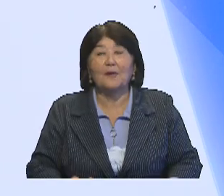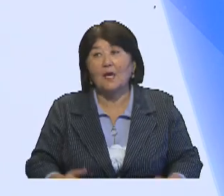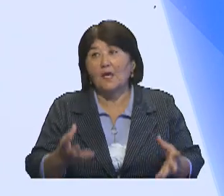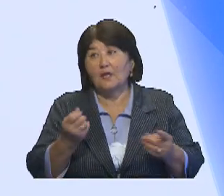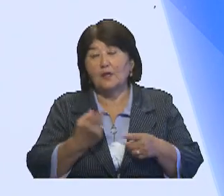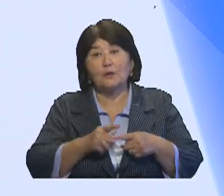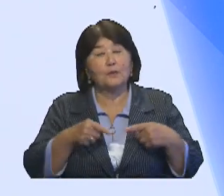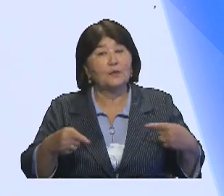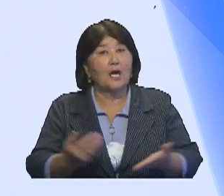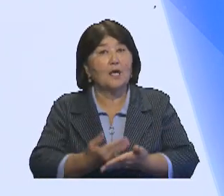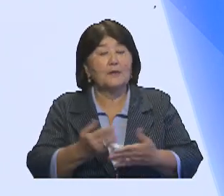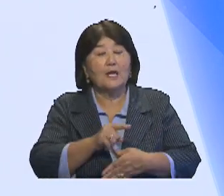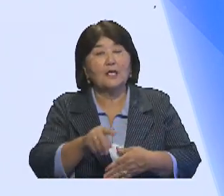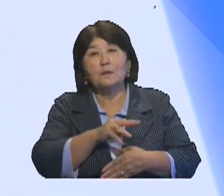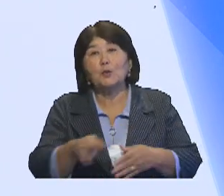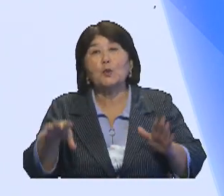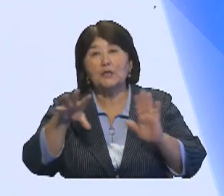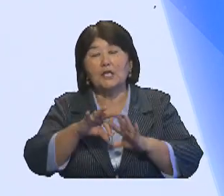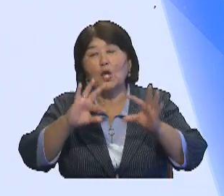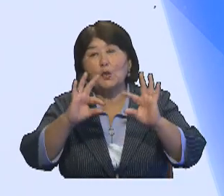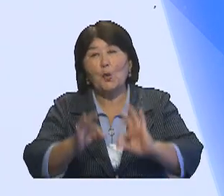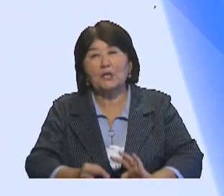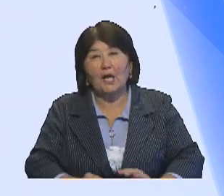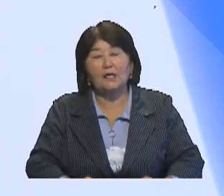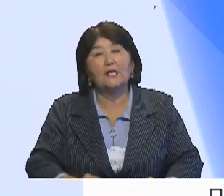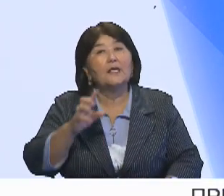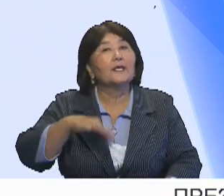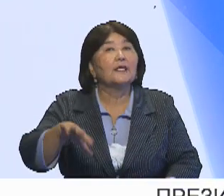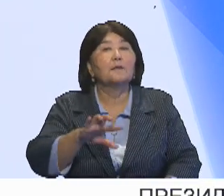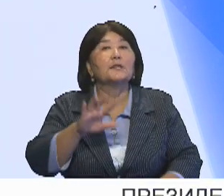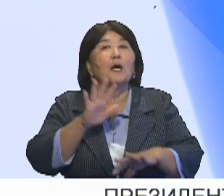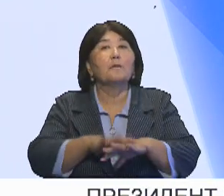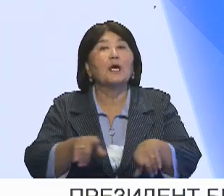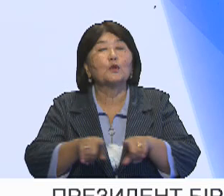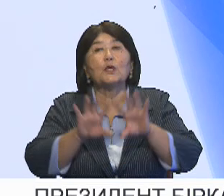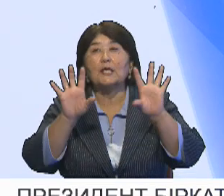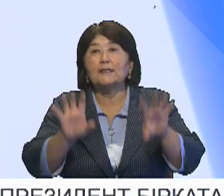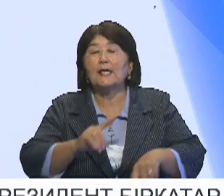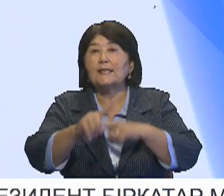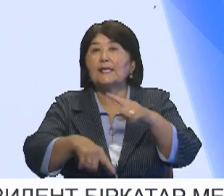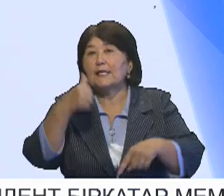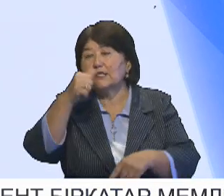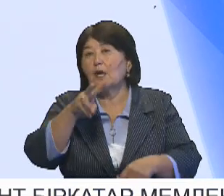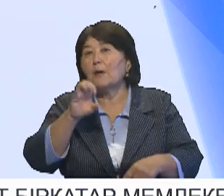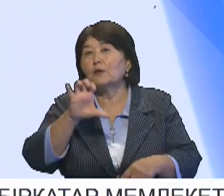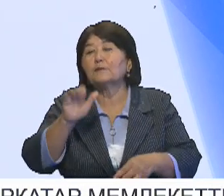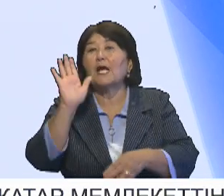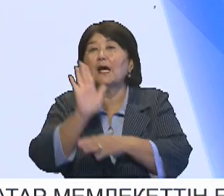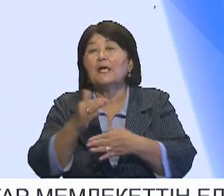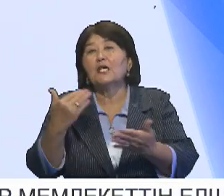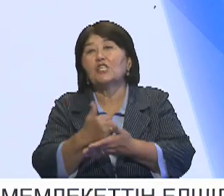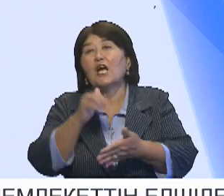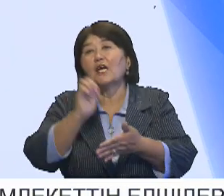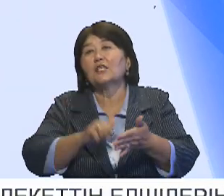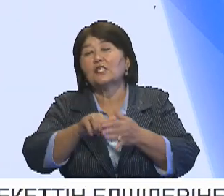Енді осы және өзге де ақпараттар алдағы минуттарда толығырақ. Елімізде банктер туралы заң келесі жылы маусымда қабылданып, жаңа салық